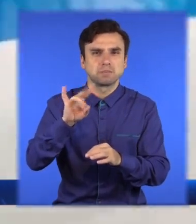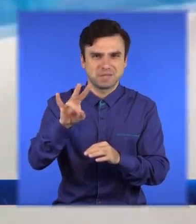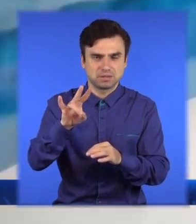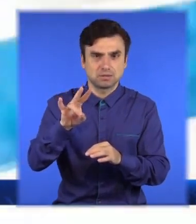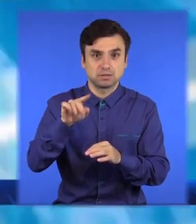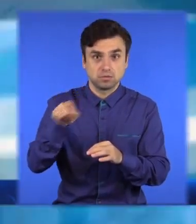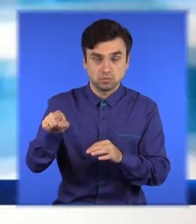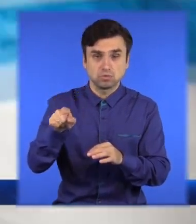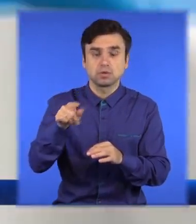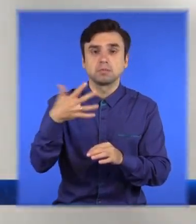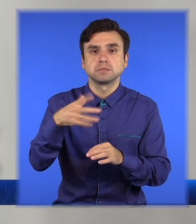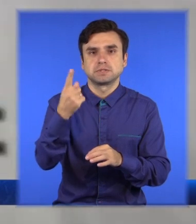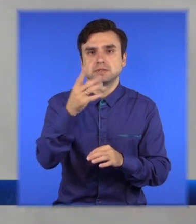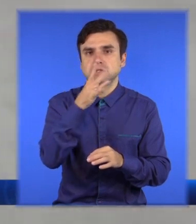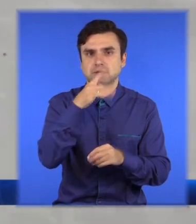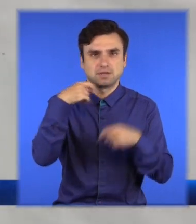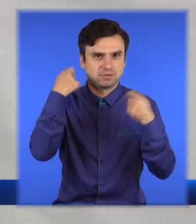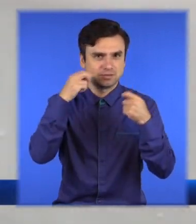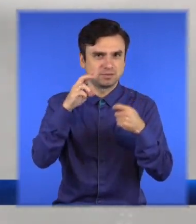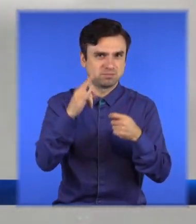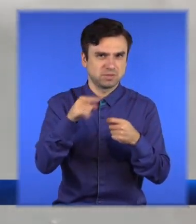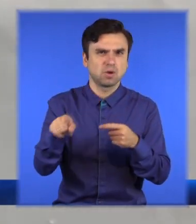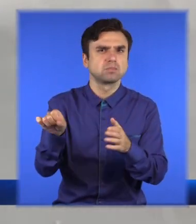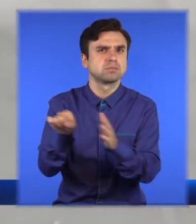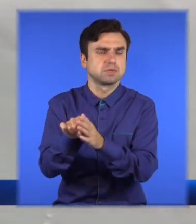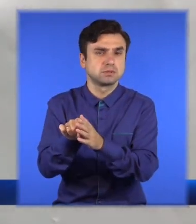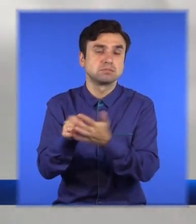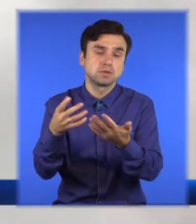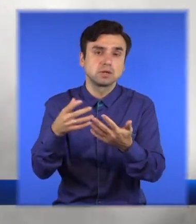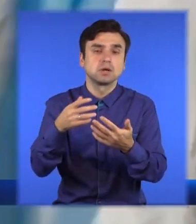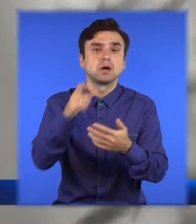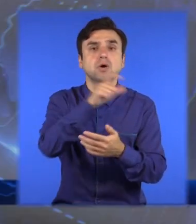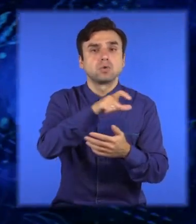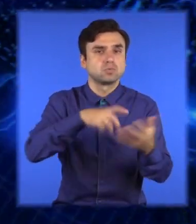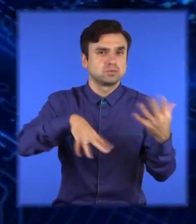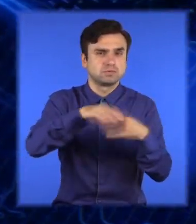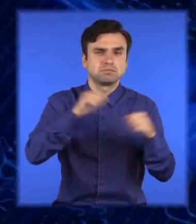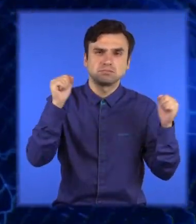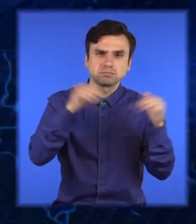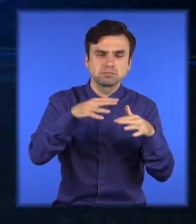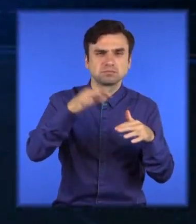макову соломку він зберігав для особистого вживання, а не на продаж.